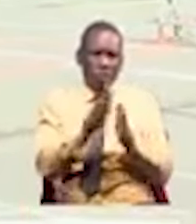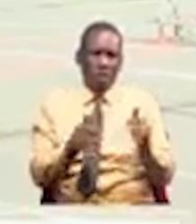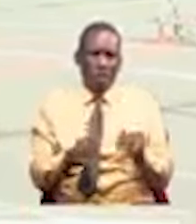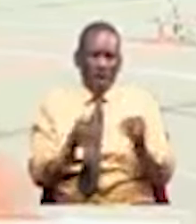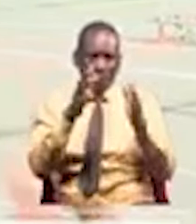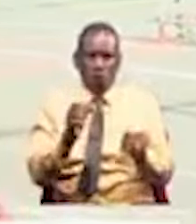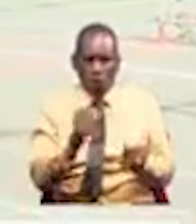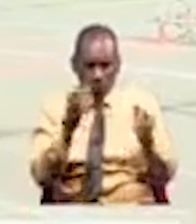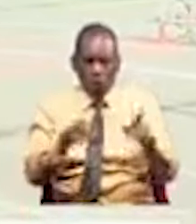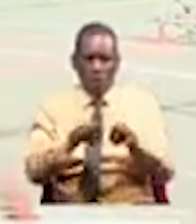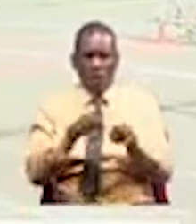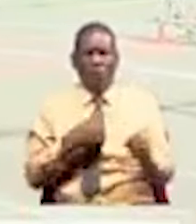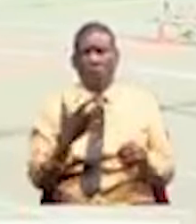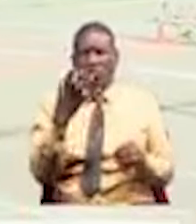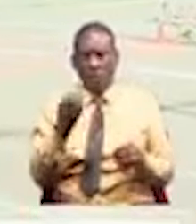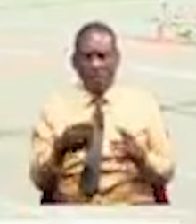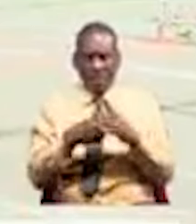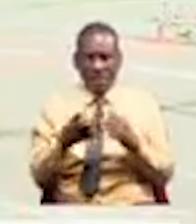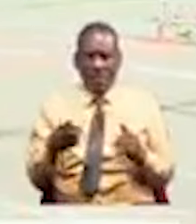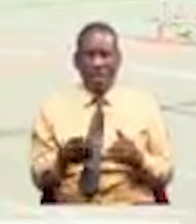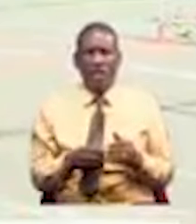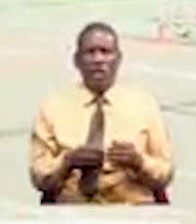umri kama mimi sasa wa 50, nikaanza.